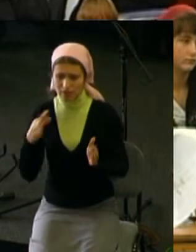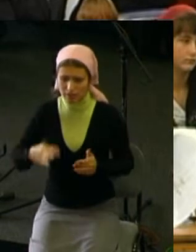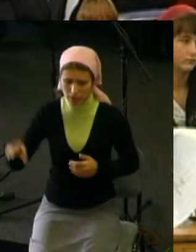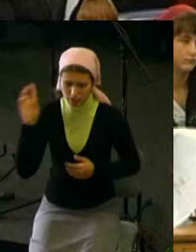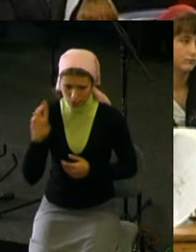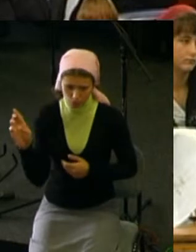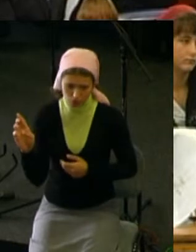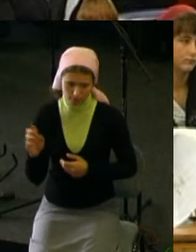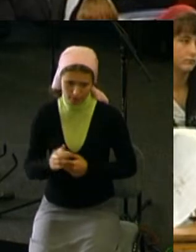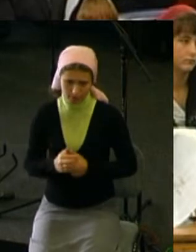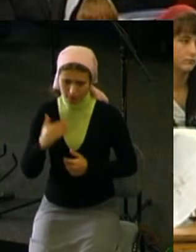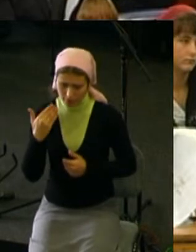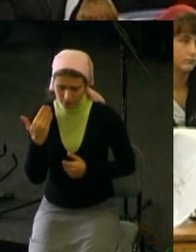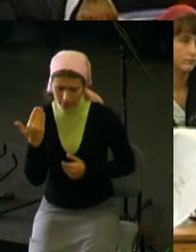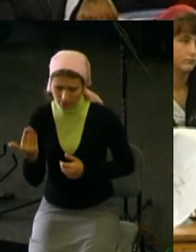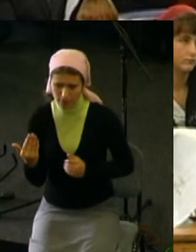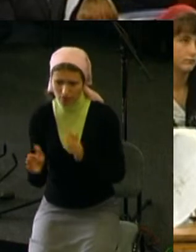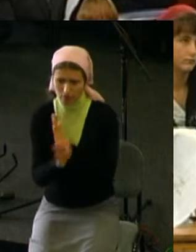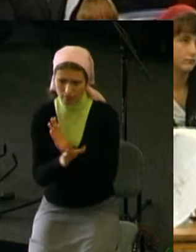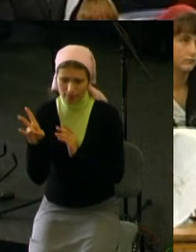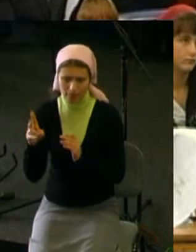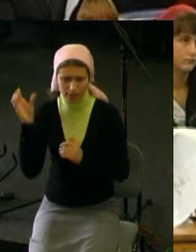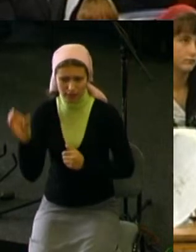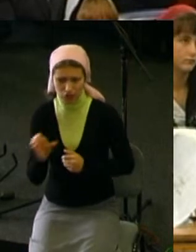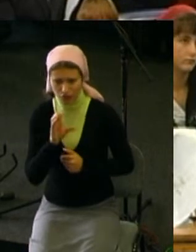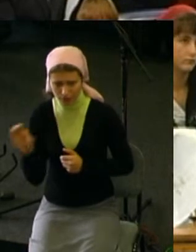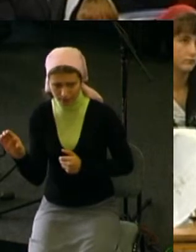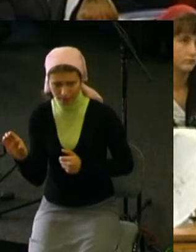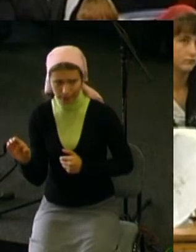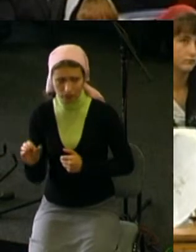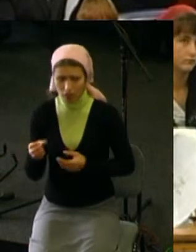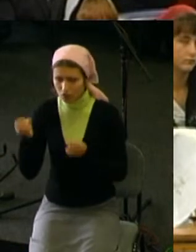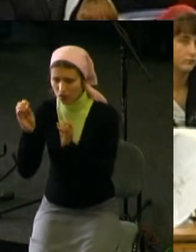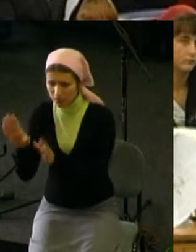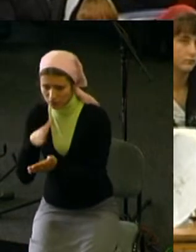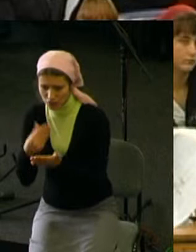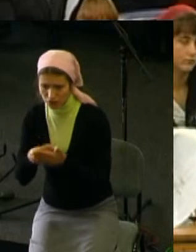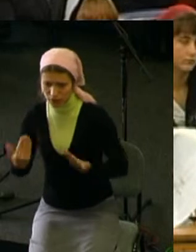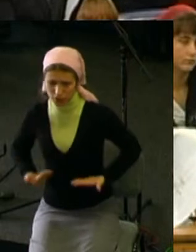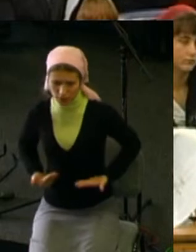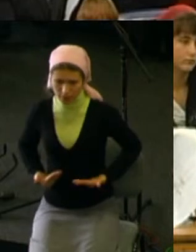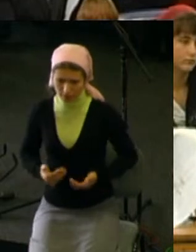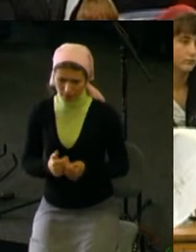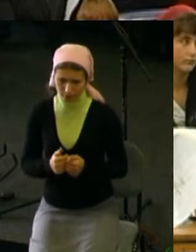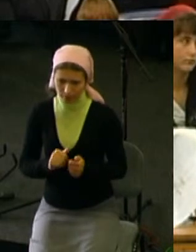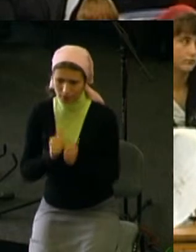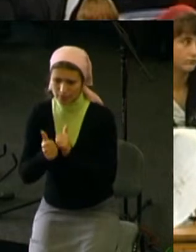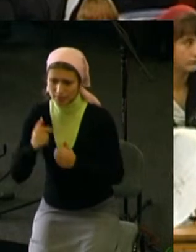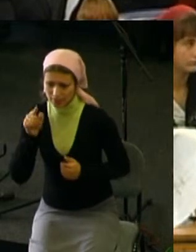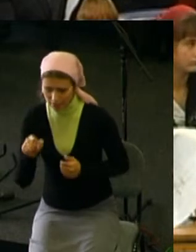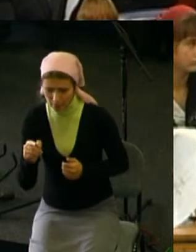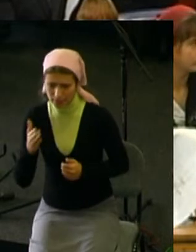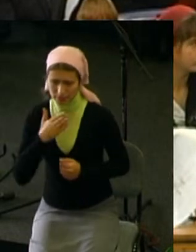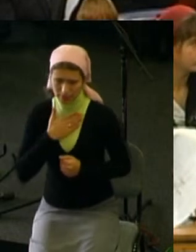Божий і і він вмер на хресті віддавши своє життя в Я